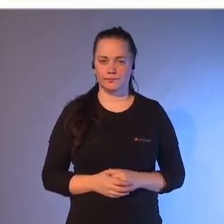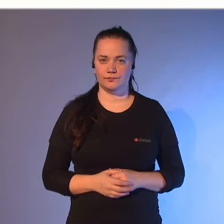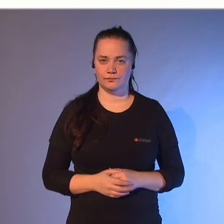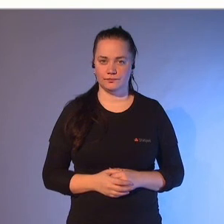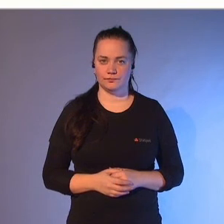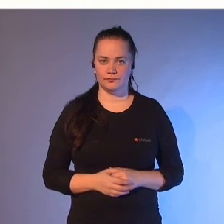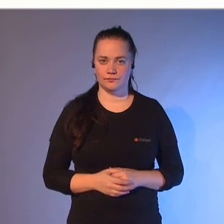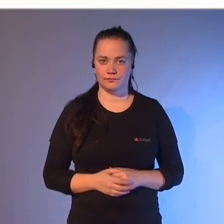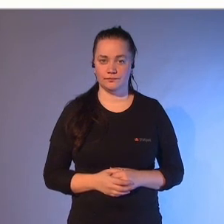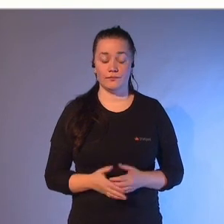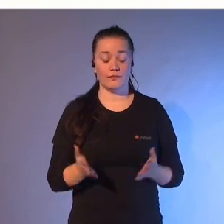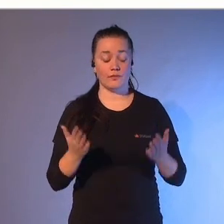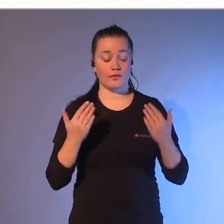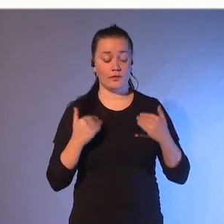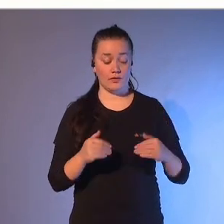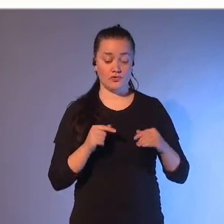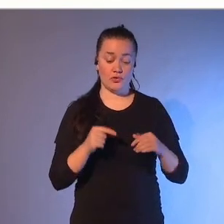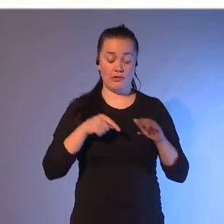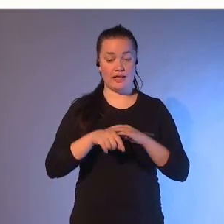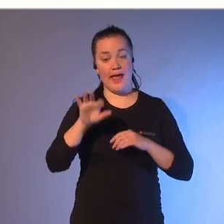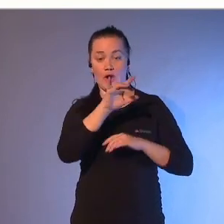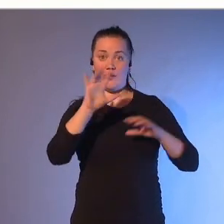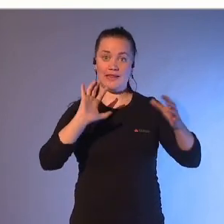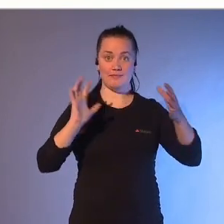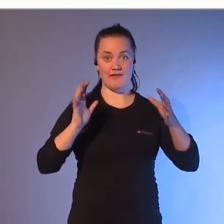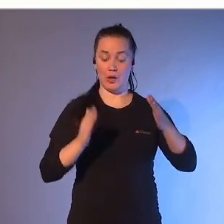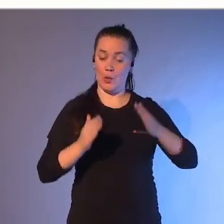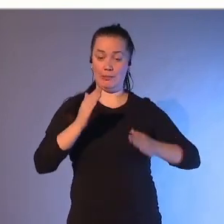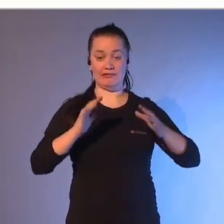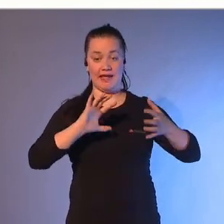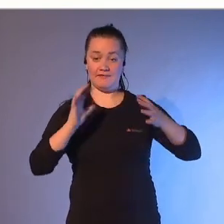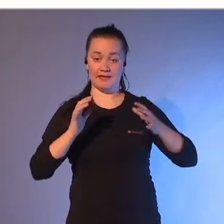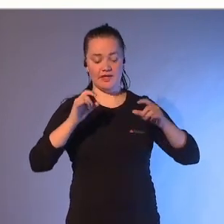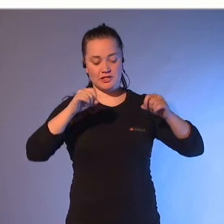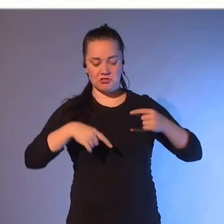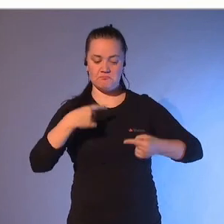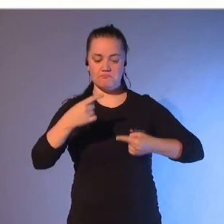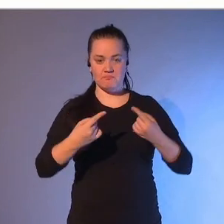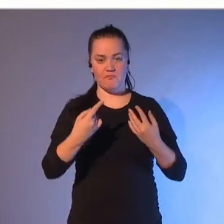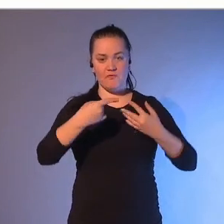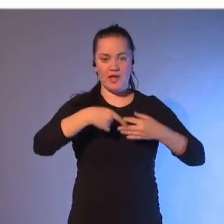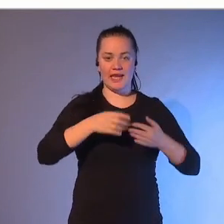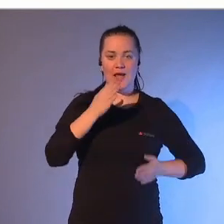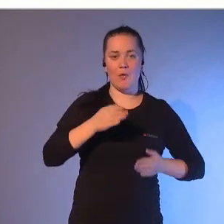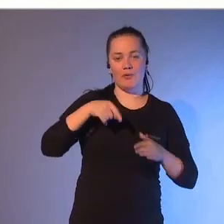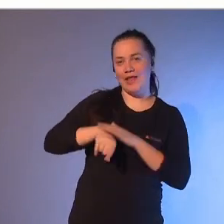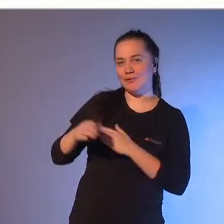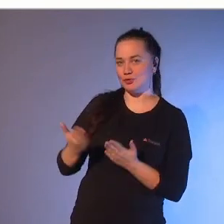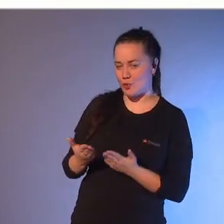Så har vi da i denne algoritmeverden og robotiseringsverden nå begynt å få inn roboter i skolen.